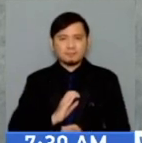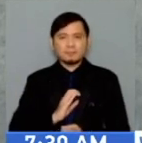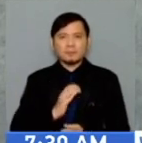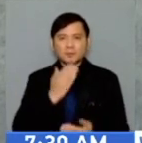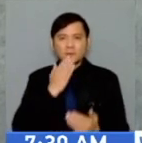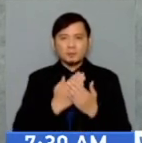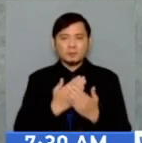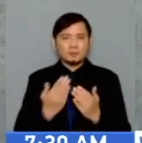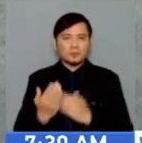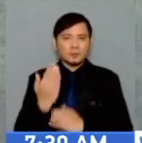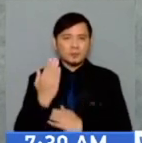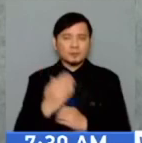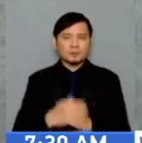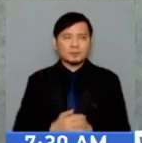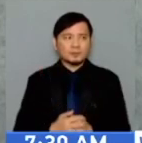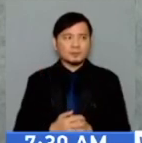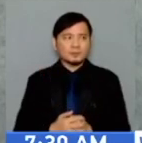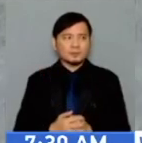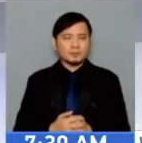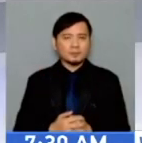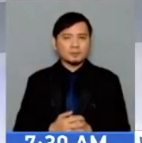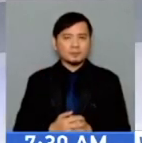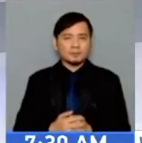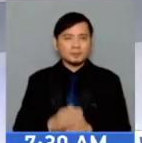Ma'am Boots?